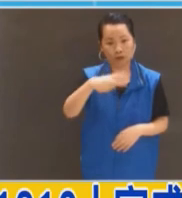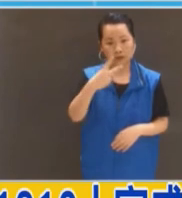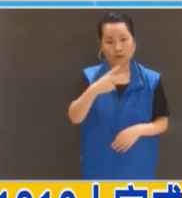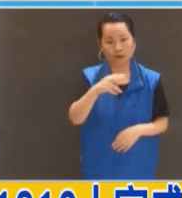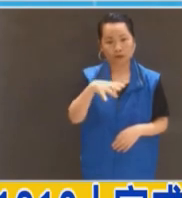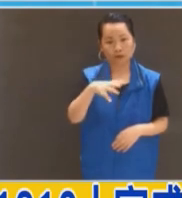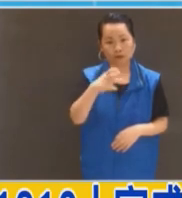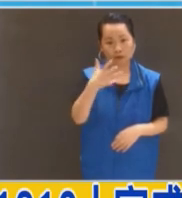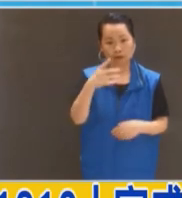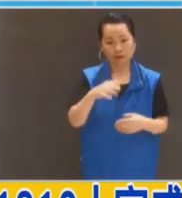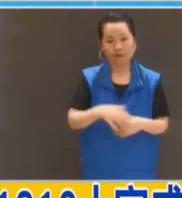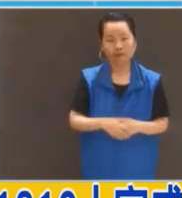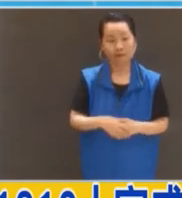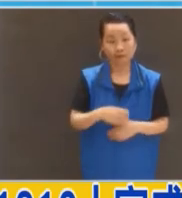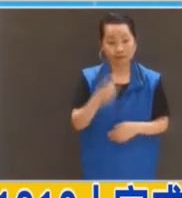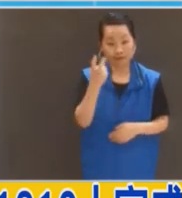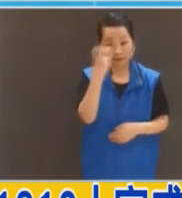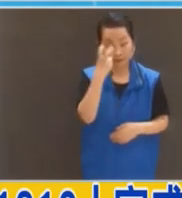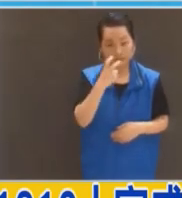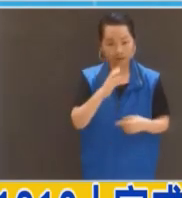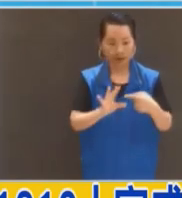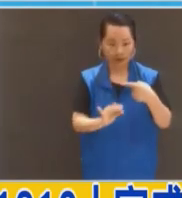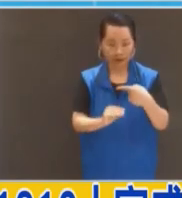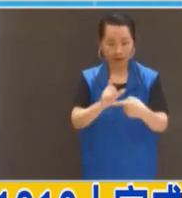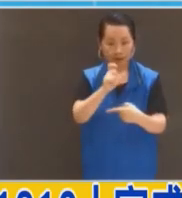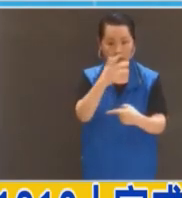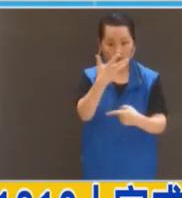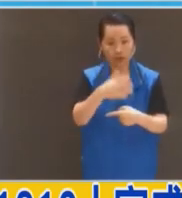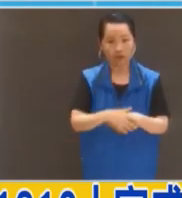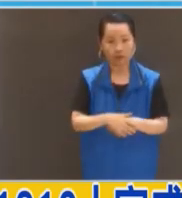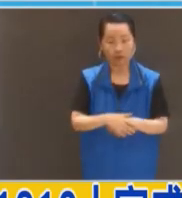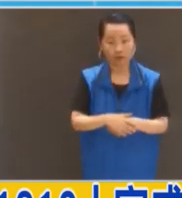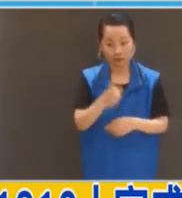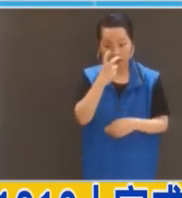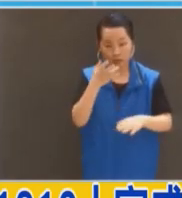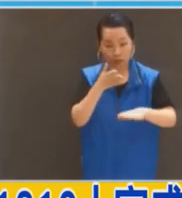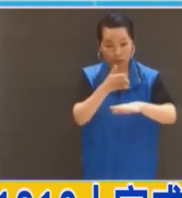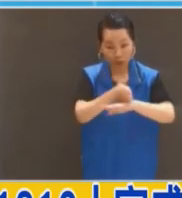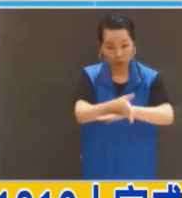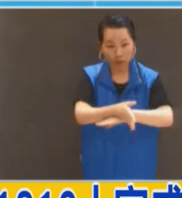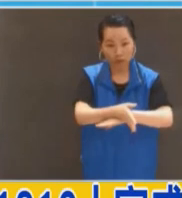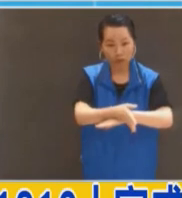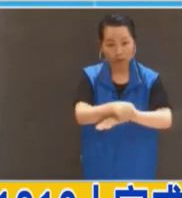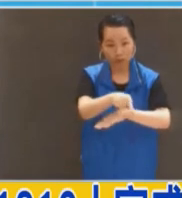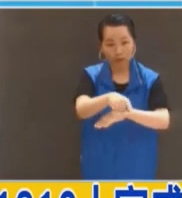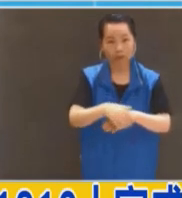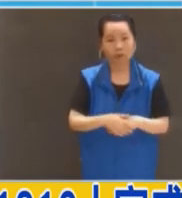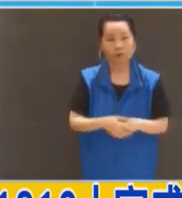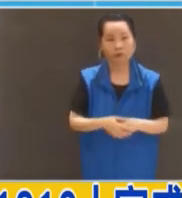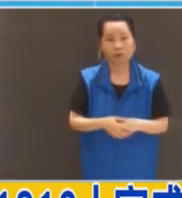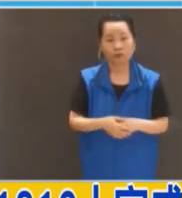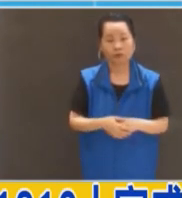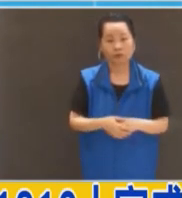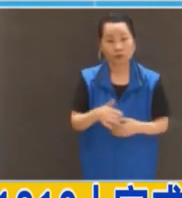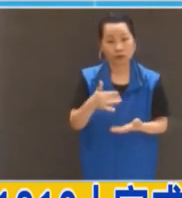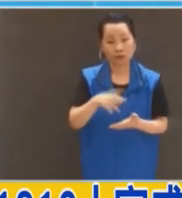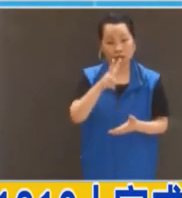52348件，审核的进度68%，审核通过了，这当中已经累